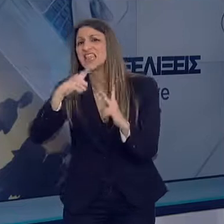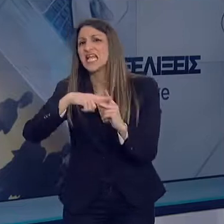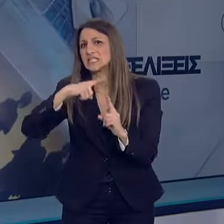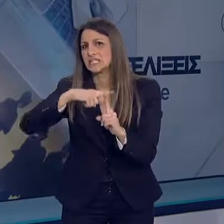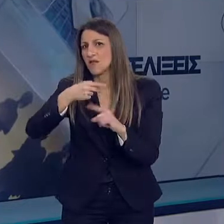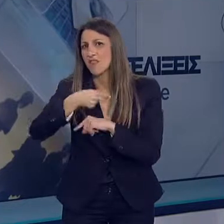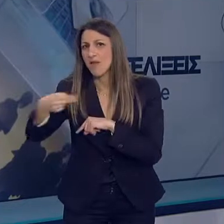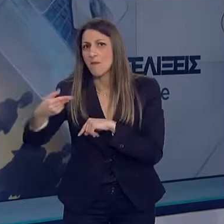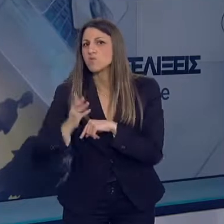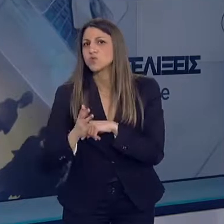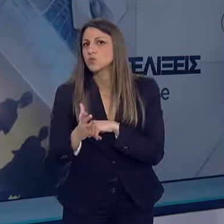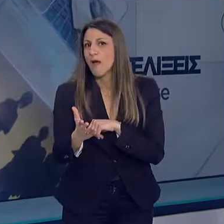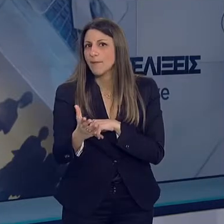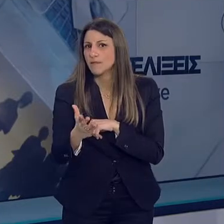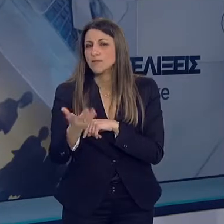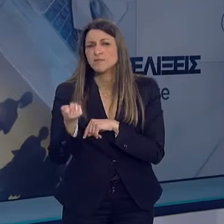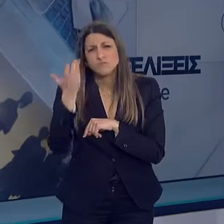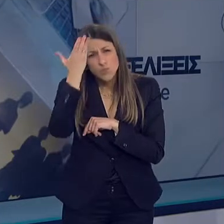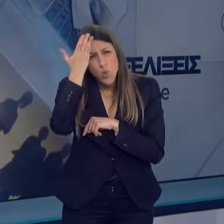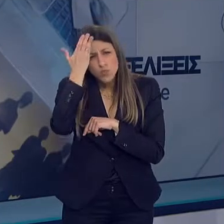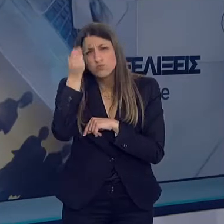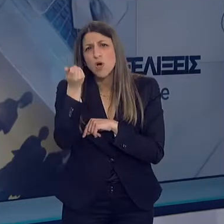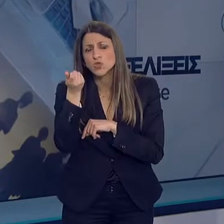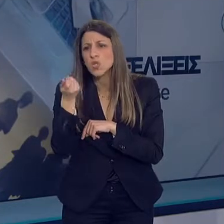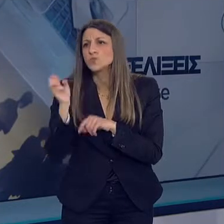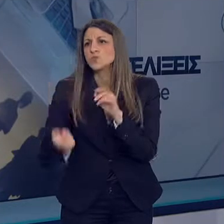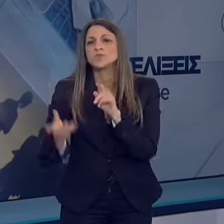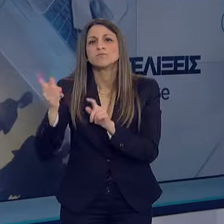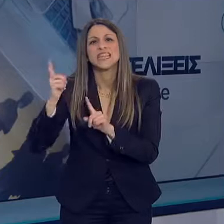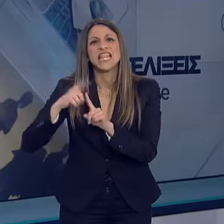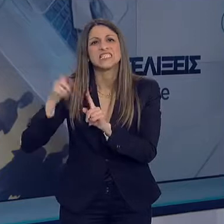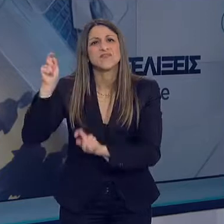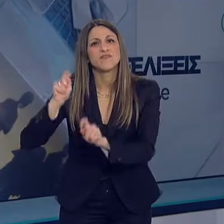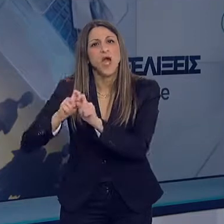βρισκόμαστε, πόσο έχει κοστολογηθεί το μοριακό τεστ για το νέο κορονοϊό,